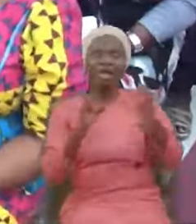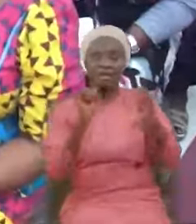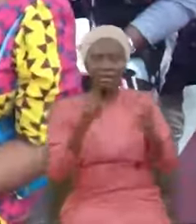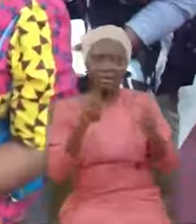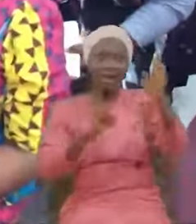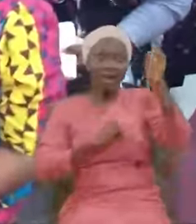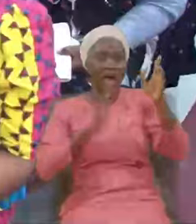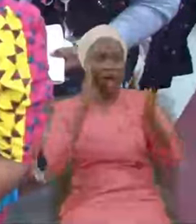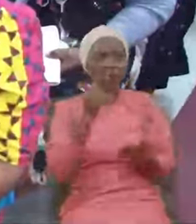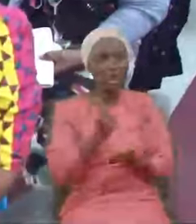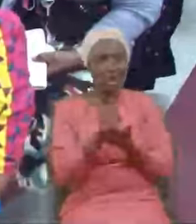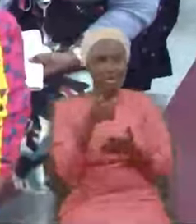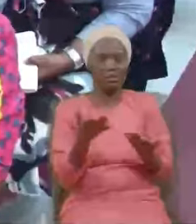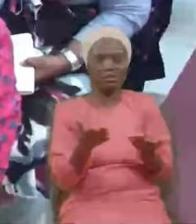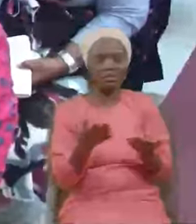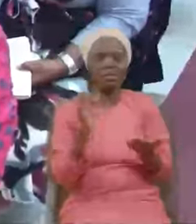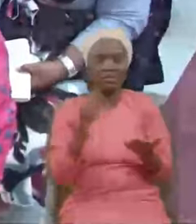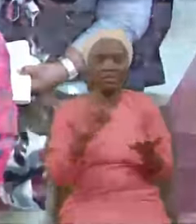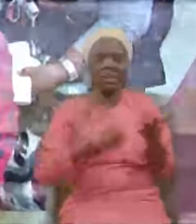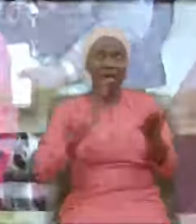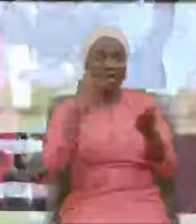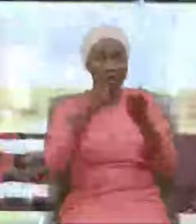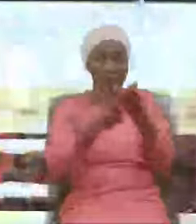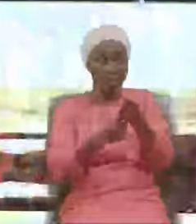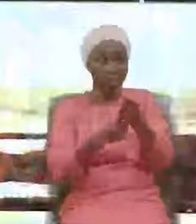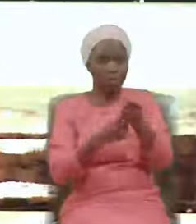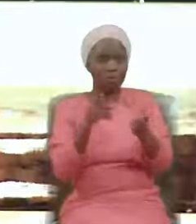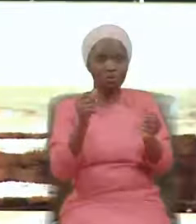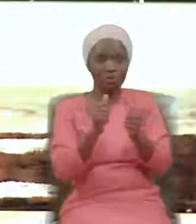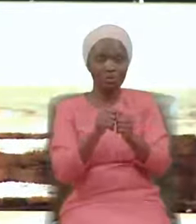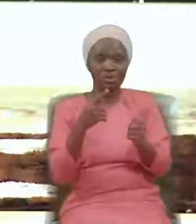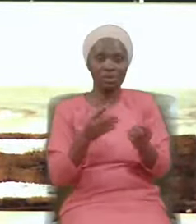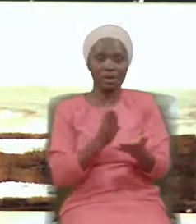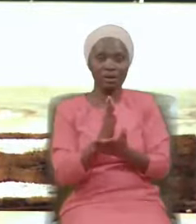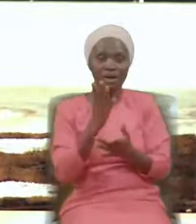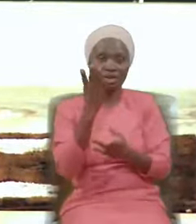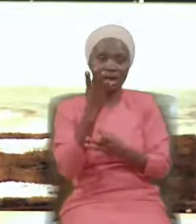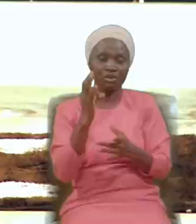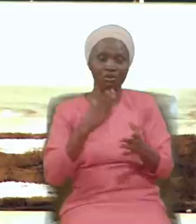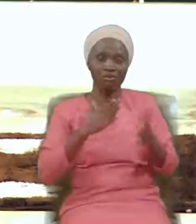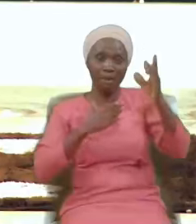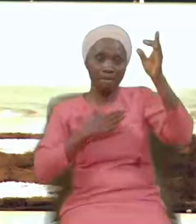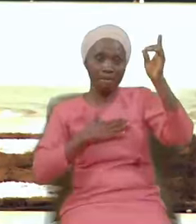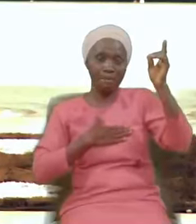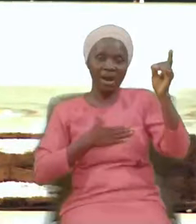secours. Je te soutiens de ma droite triomphante. Voici,